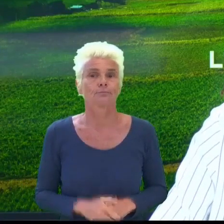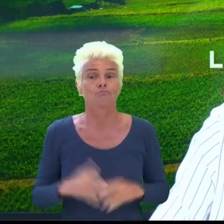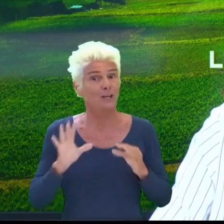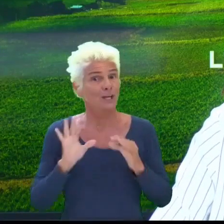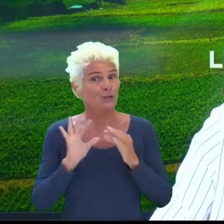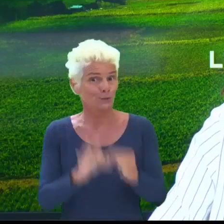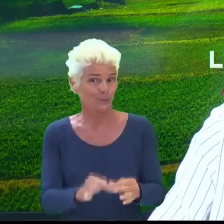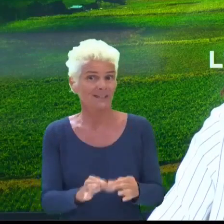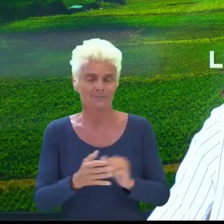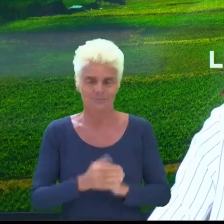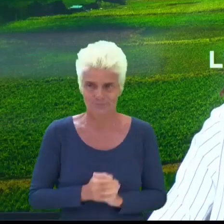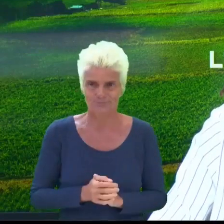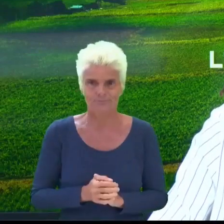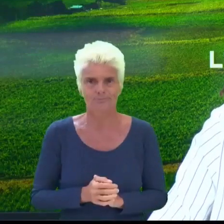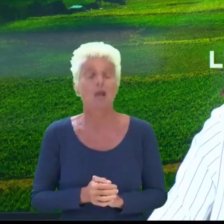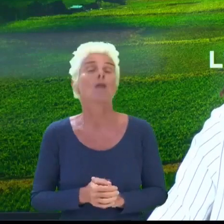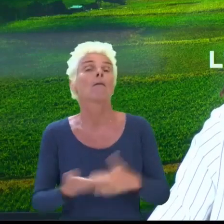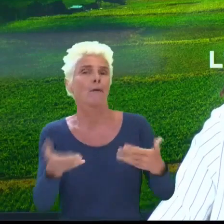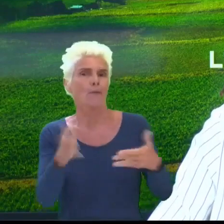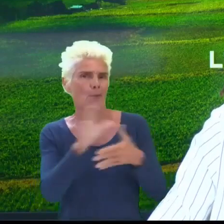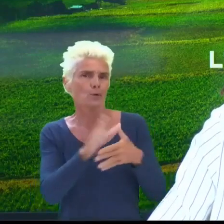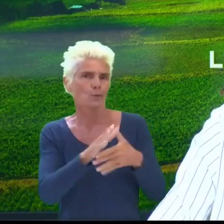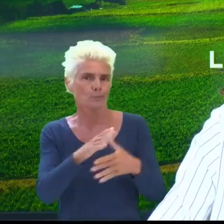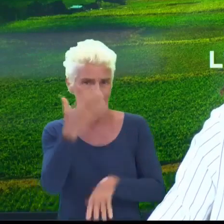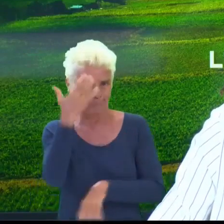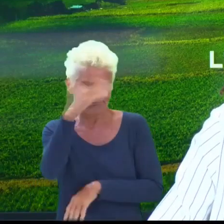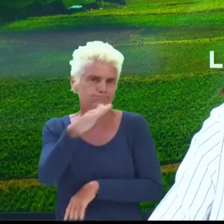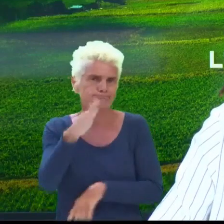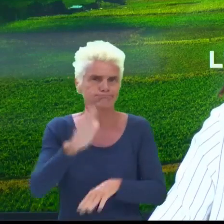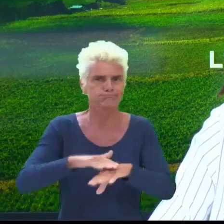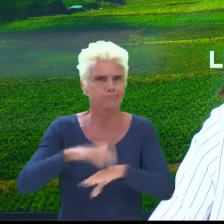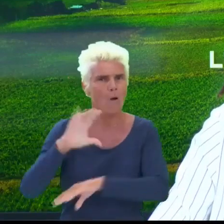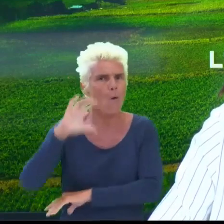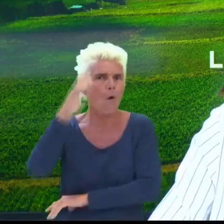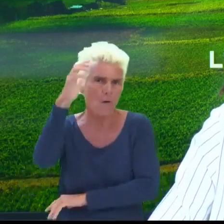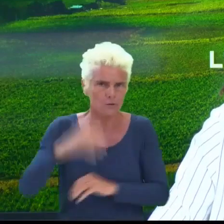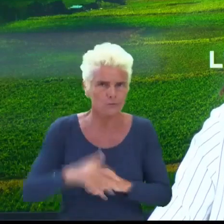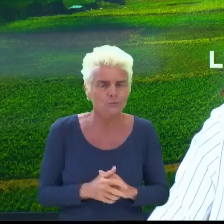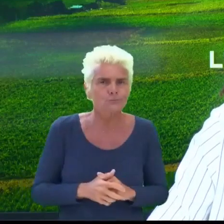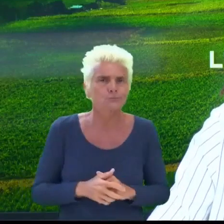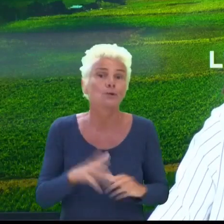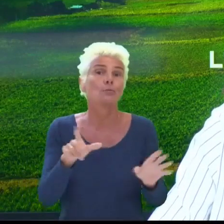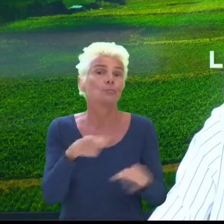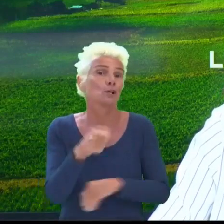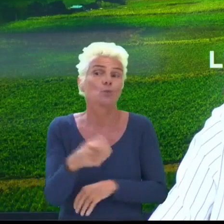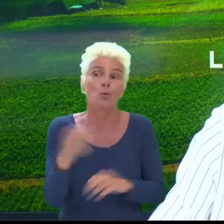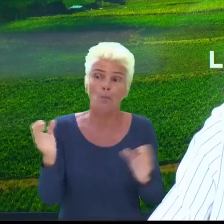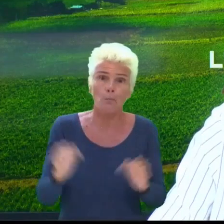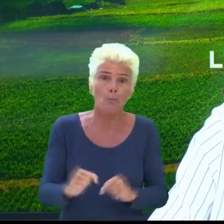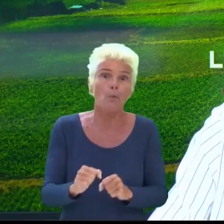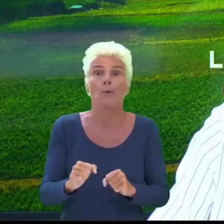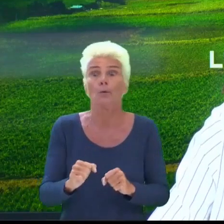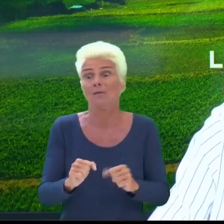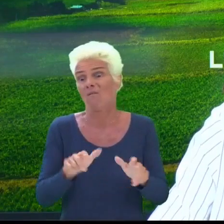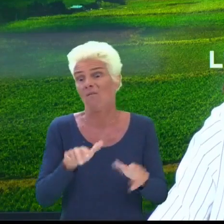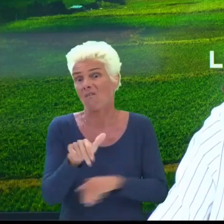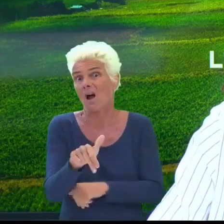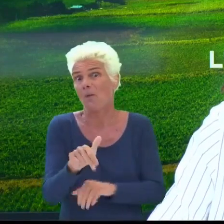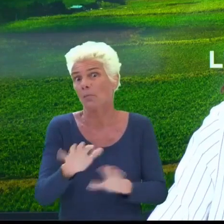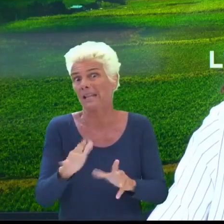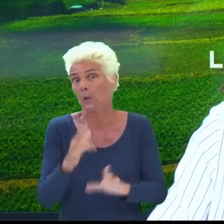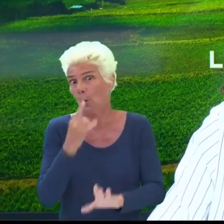suite au passage de la Guadeloupe en vigilance orange et en raison d'un possible passage en vigilance